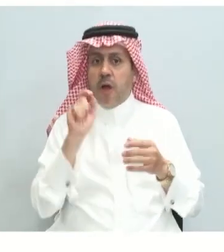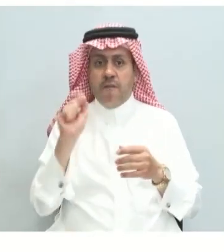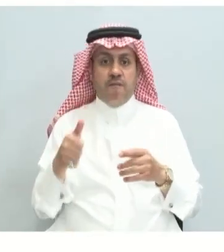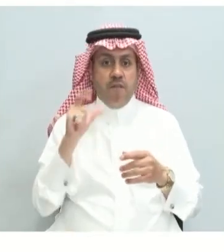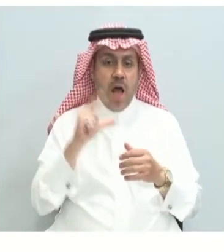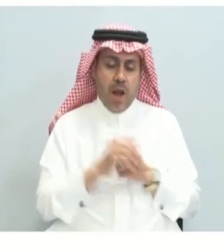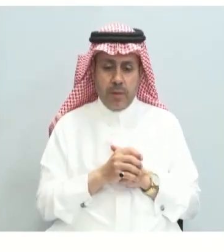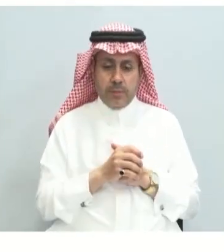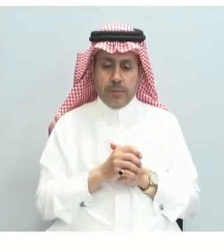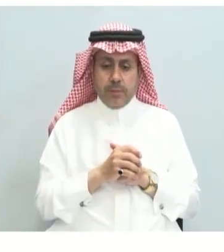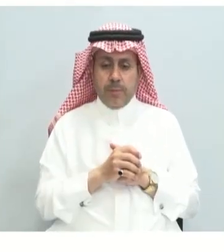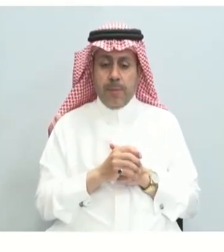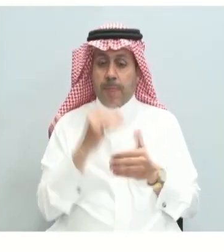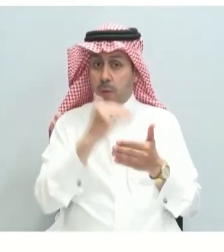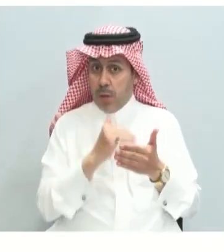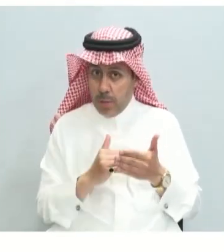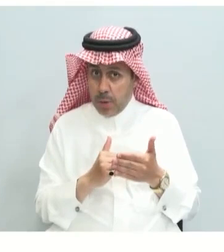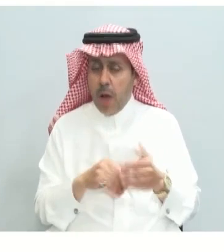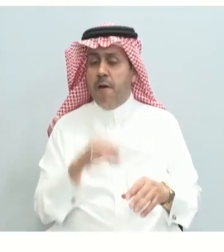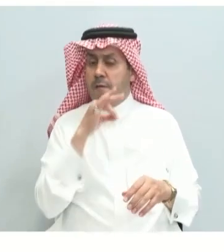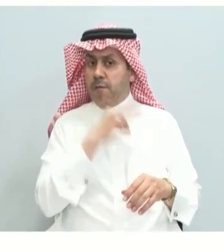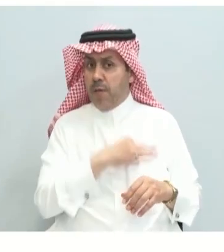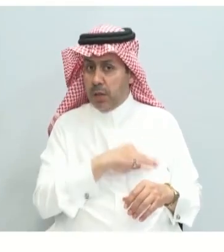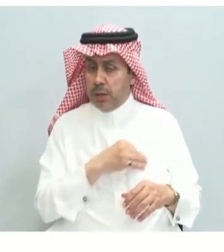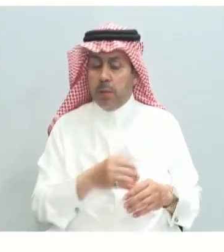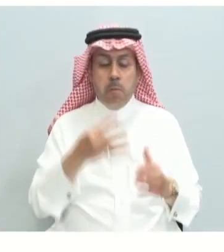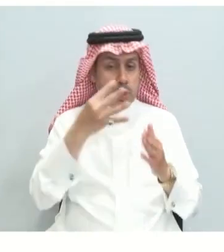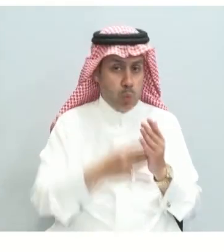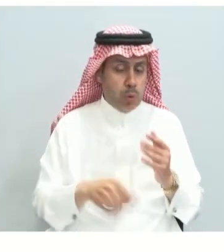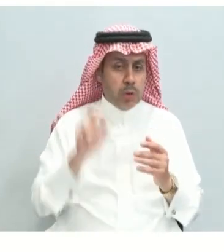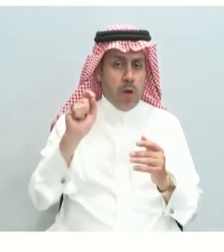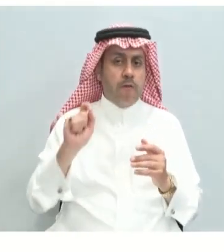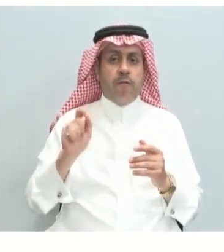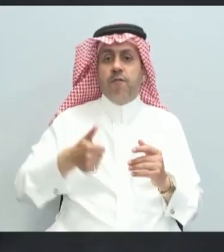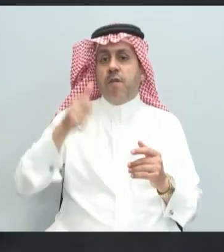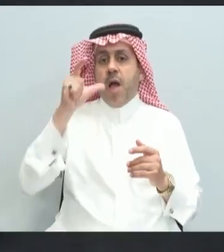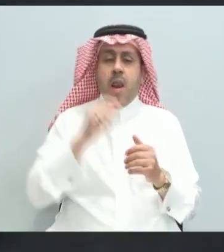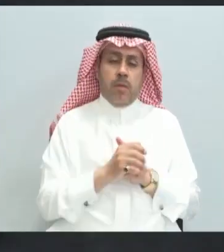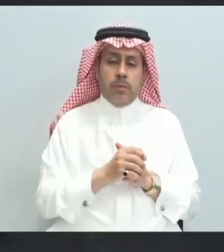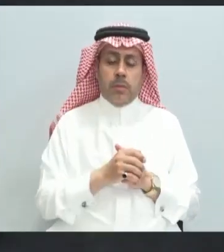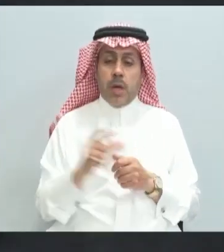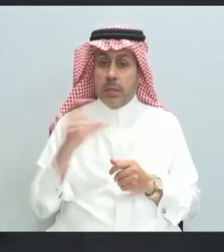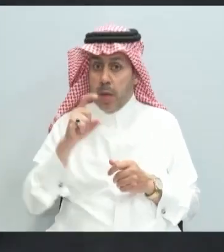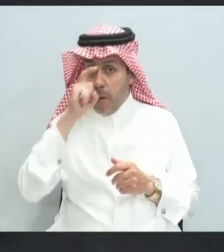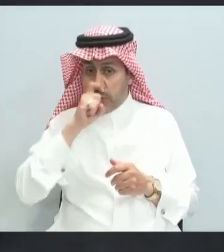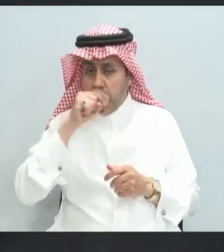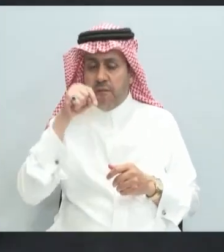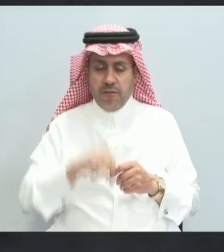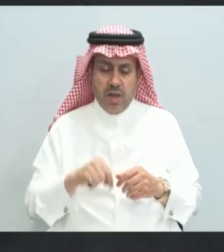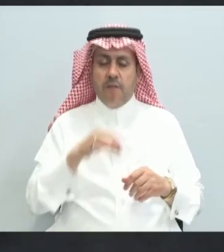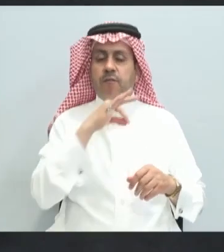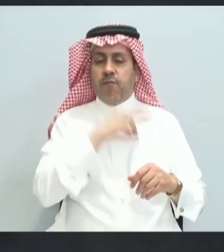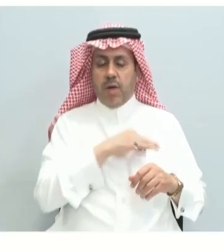أخيرا أن تذكر الحكمة من مشروعية الفأل. والدين الإسلامي لا يأمرنا بشيء إلا لحكمة.